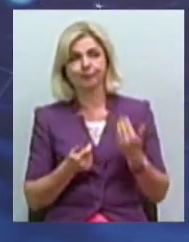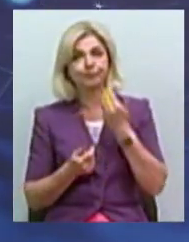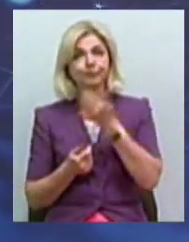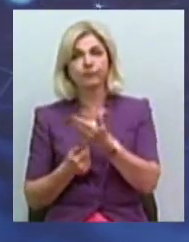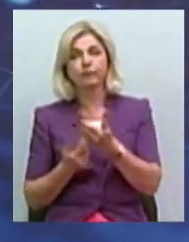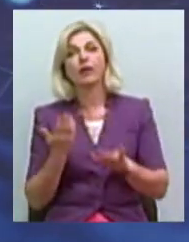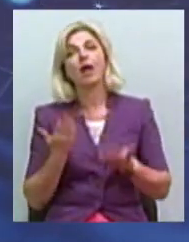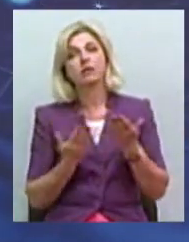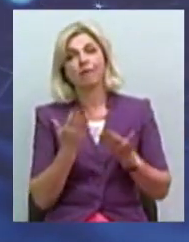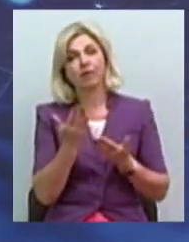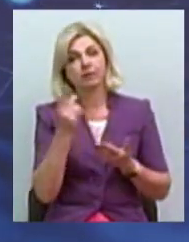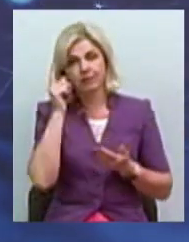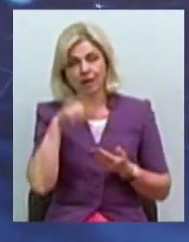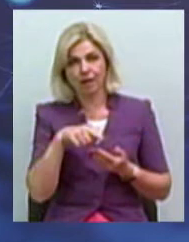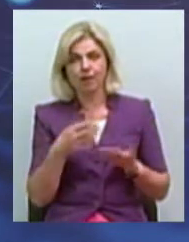які саме